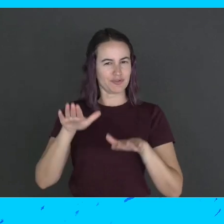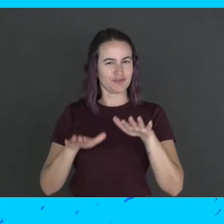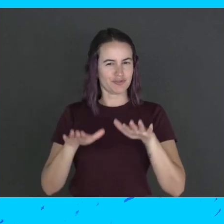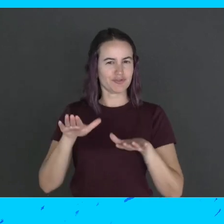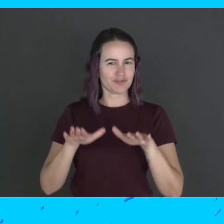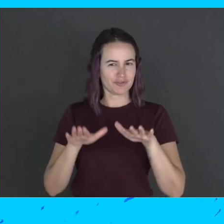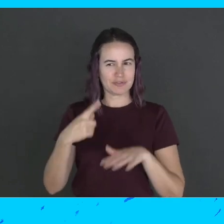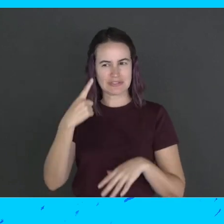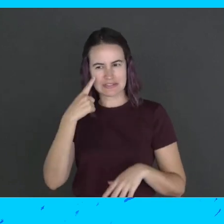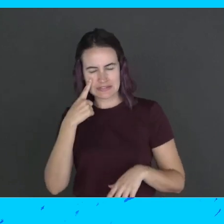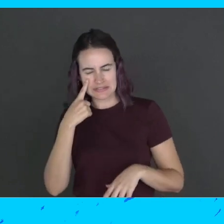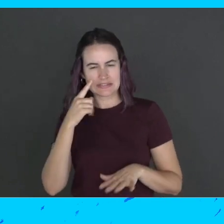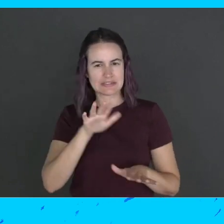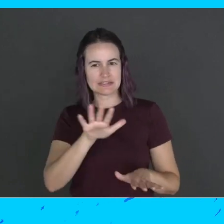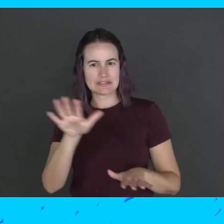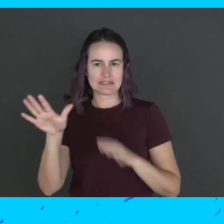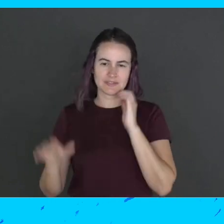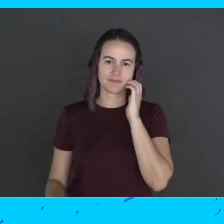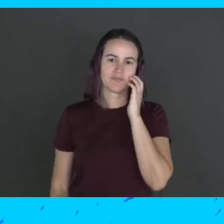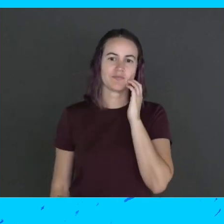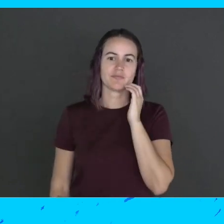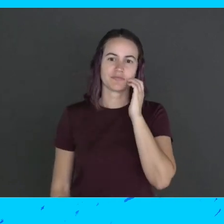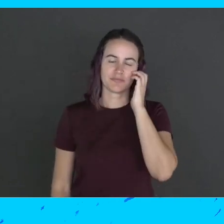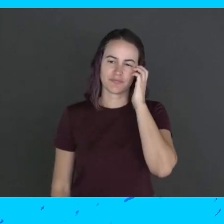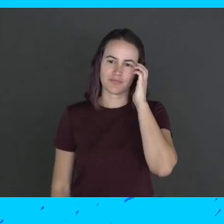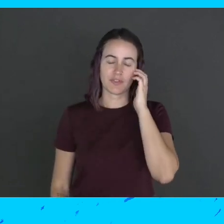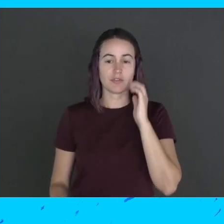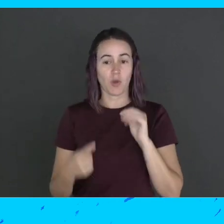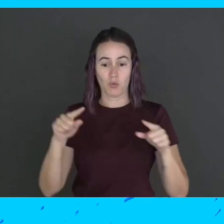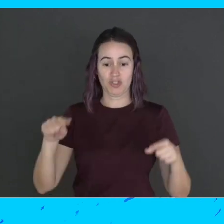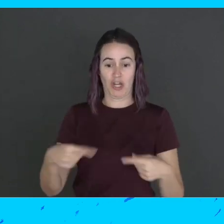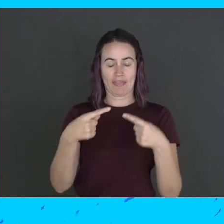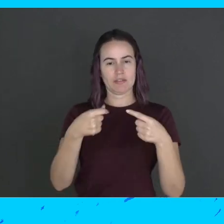C'est intéressant de comprendre que l'un des